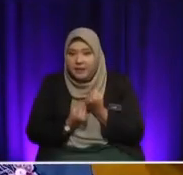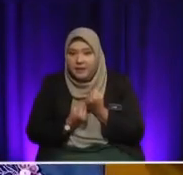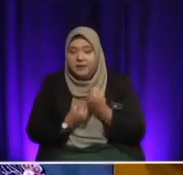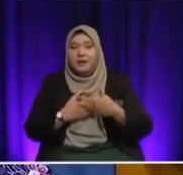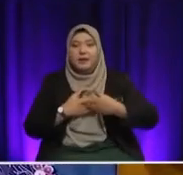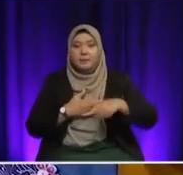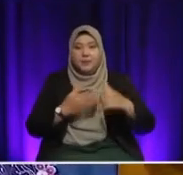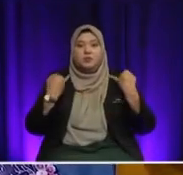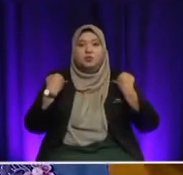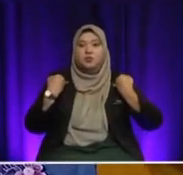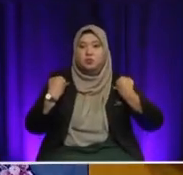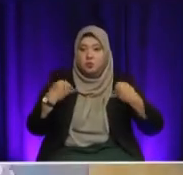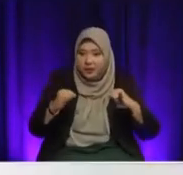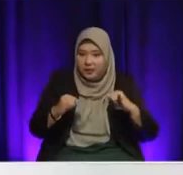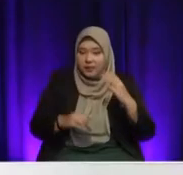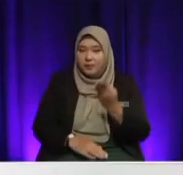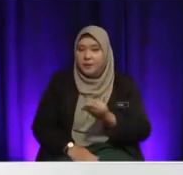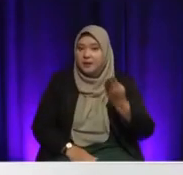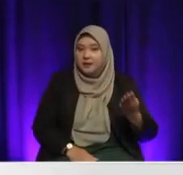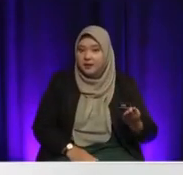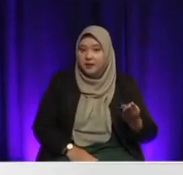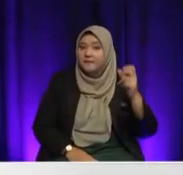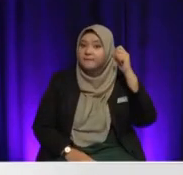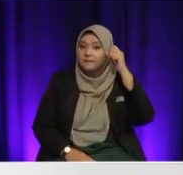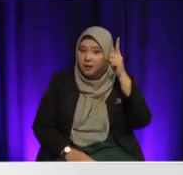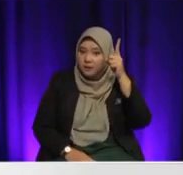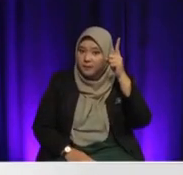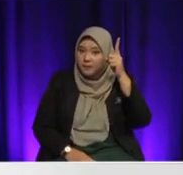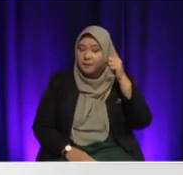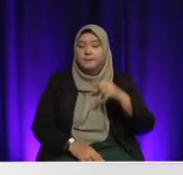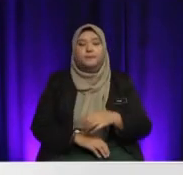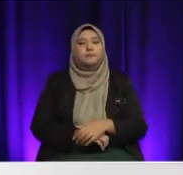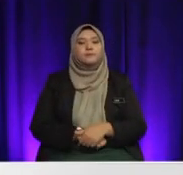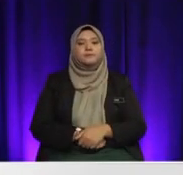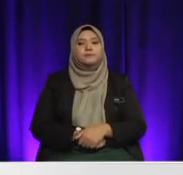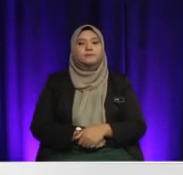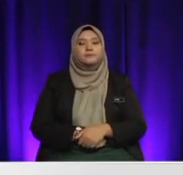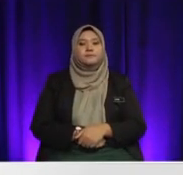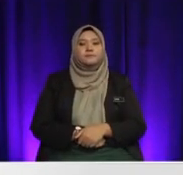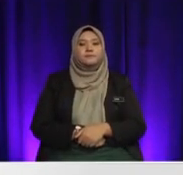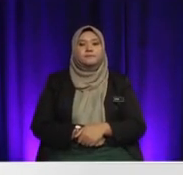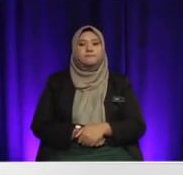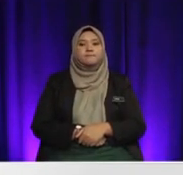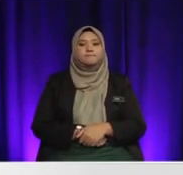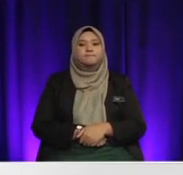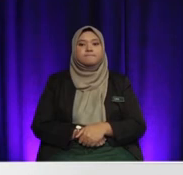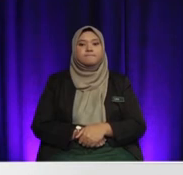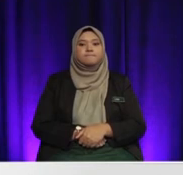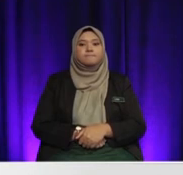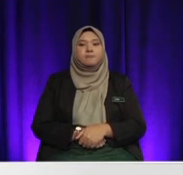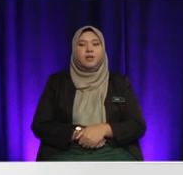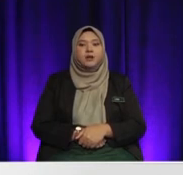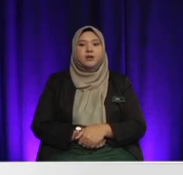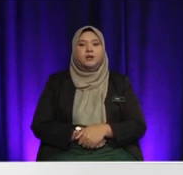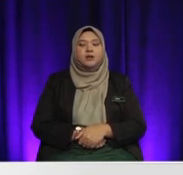apa tujuan dia? Memastikan produk yang dihasilkan adalah cost effective. Ataupun kalau macam saya lah kan. Contohnya kalau